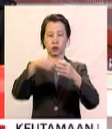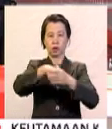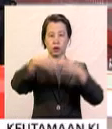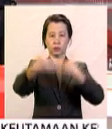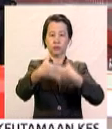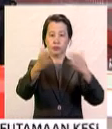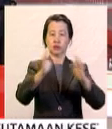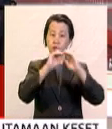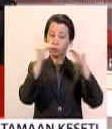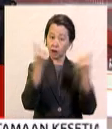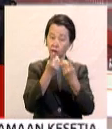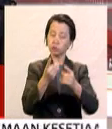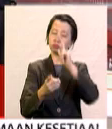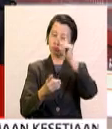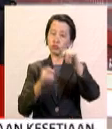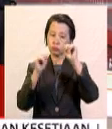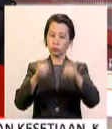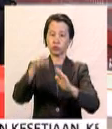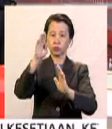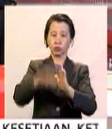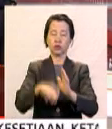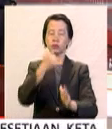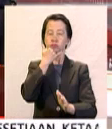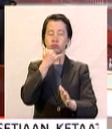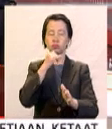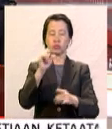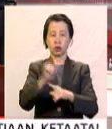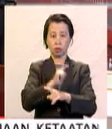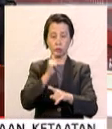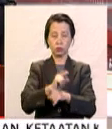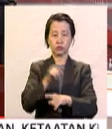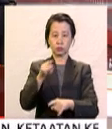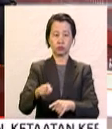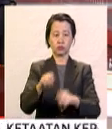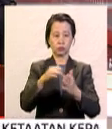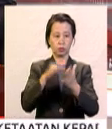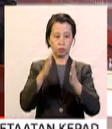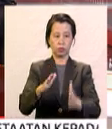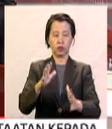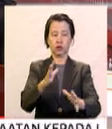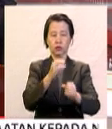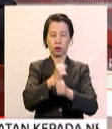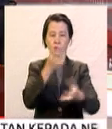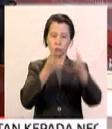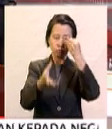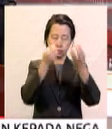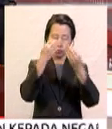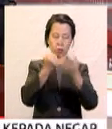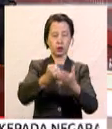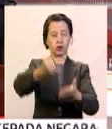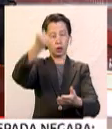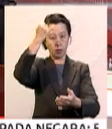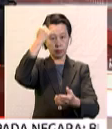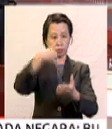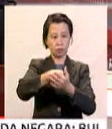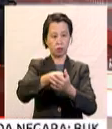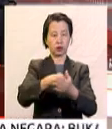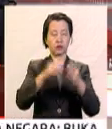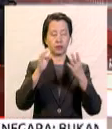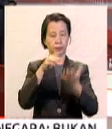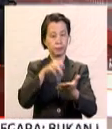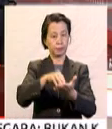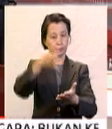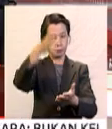darjah sememangnya membantu mengurangkan kes salah laku pelajar. Pelajar juga perlu mendapatkan sebanyak mungkin ilmu bukan sahaja dalam bidang